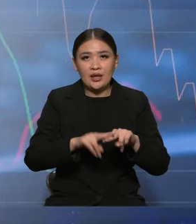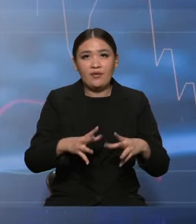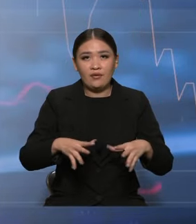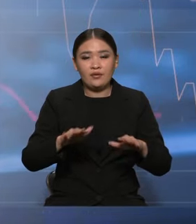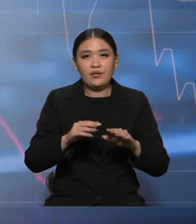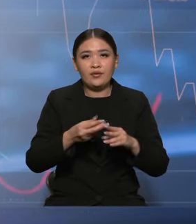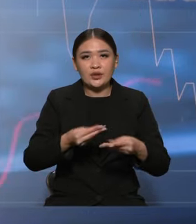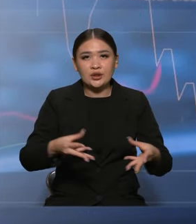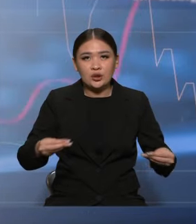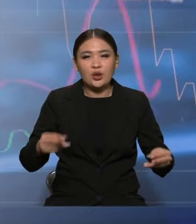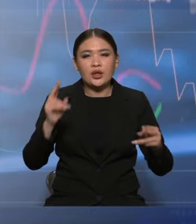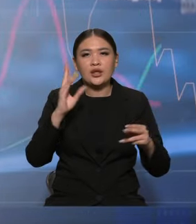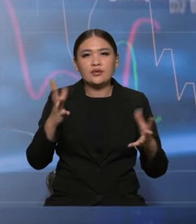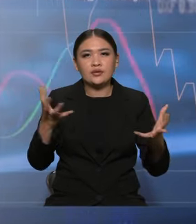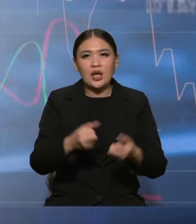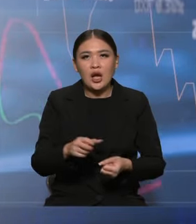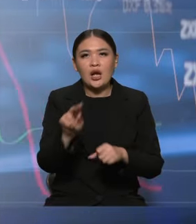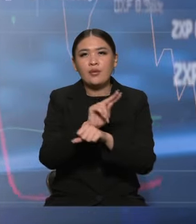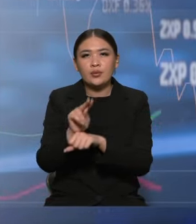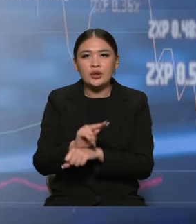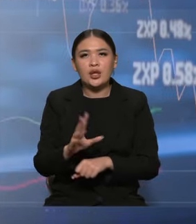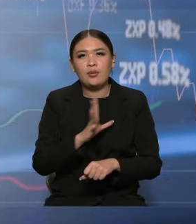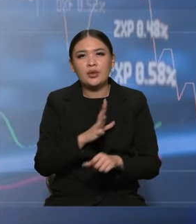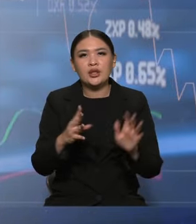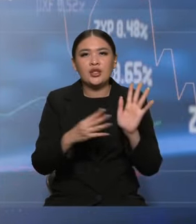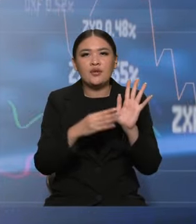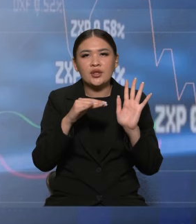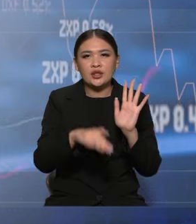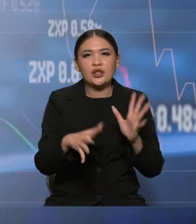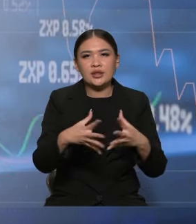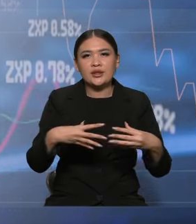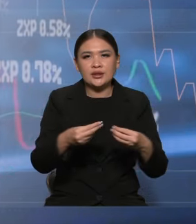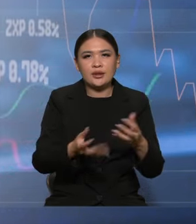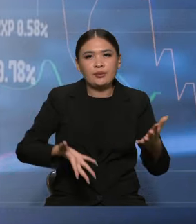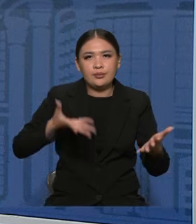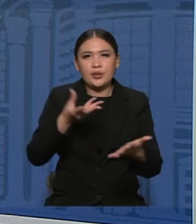получили жилье. Компенсацию на ремонт выплатили более чем 9 тысячам семей.